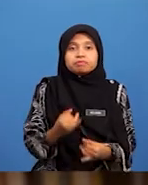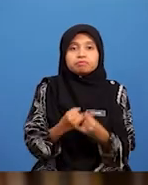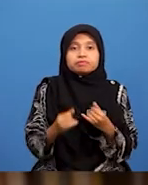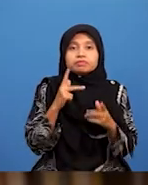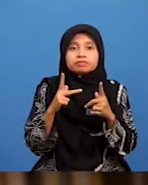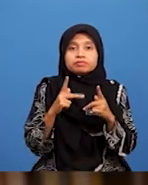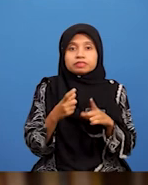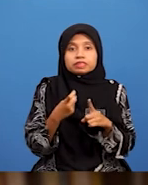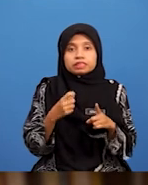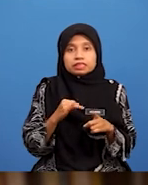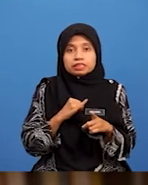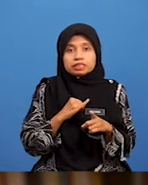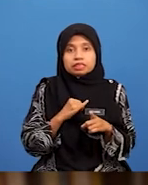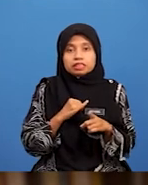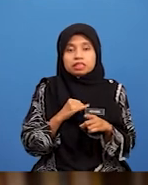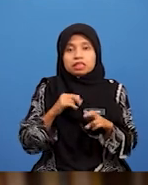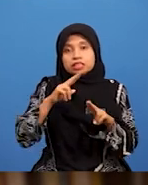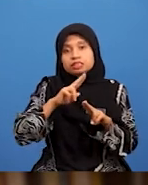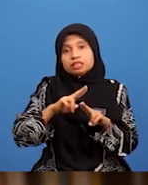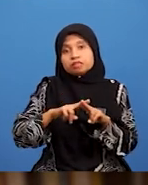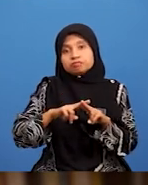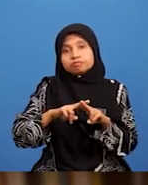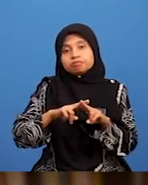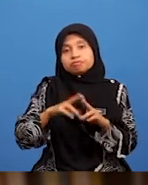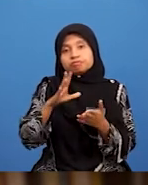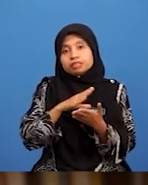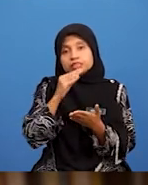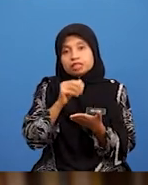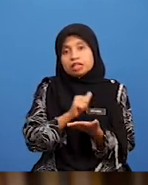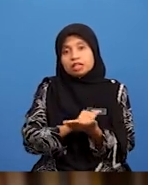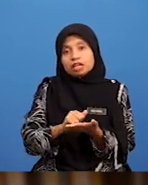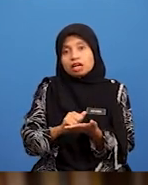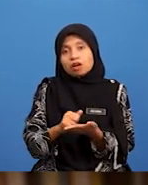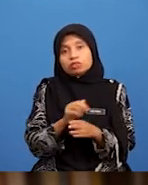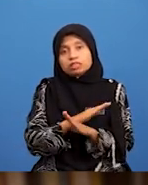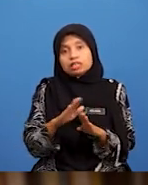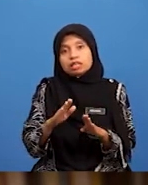Akhir kata daripada saya, hashtag belajar akaun